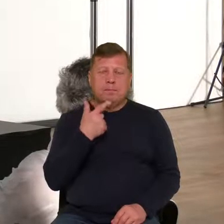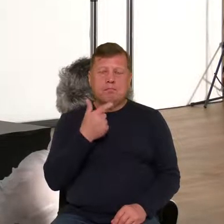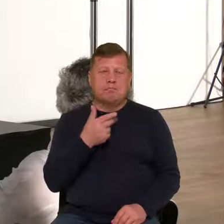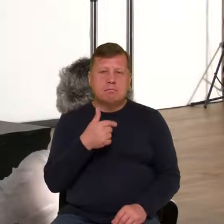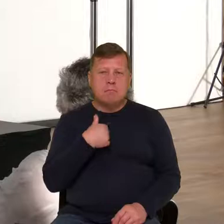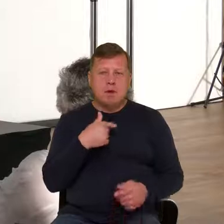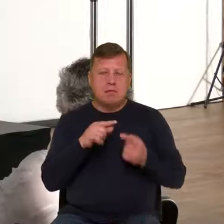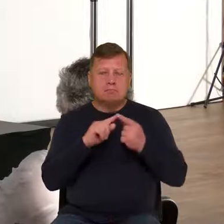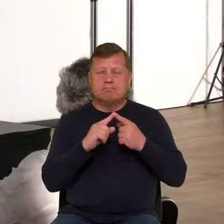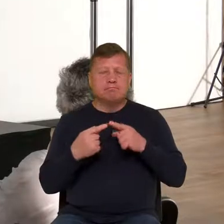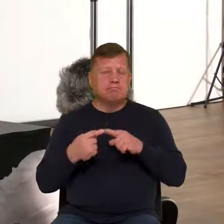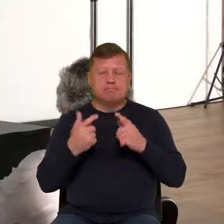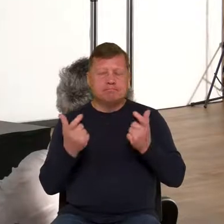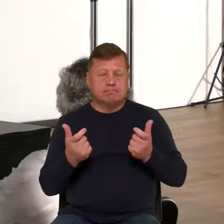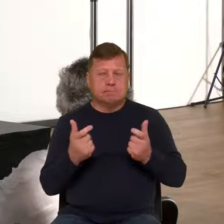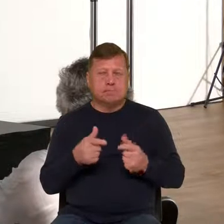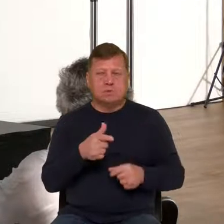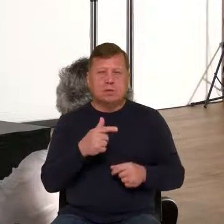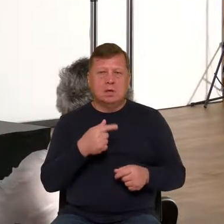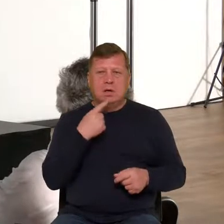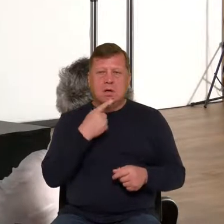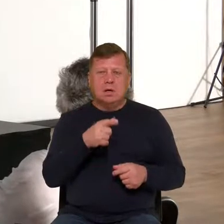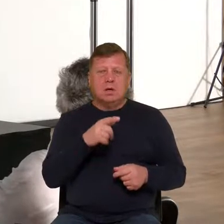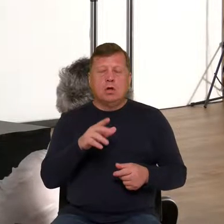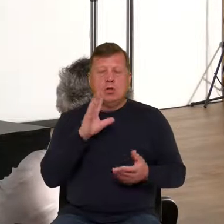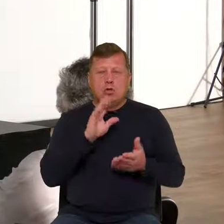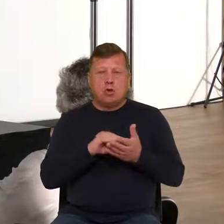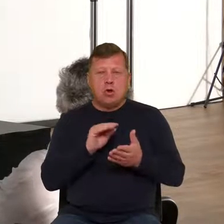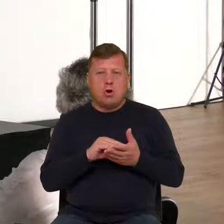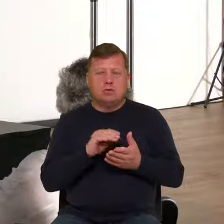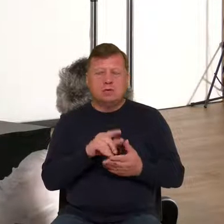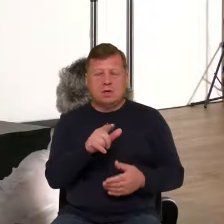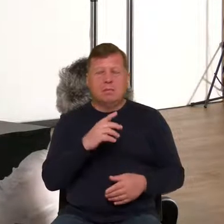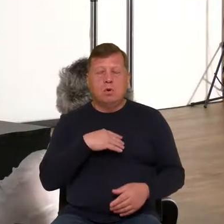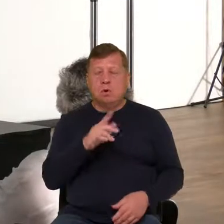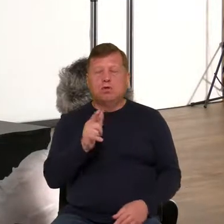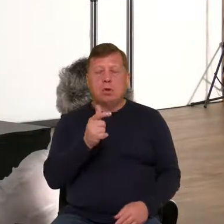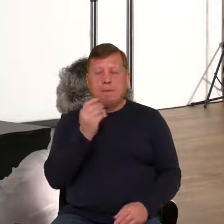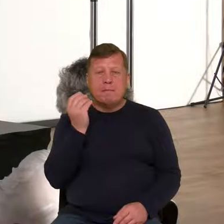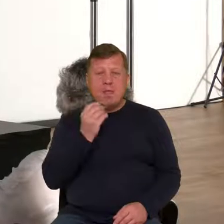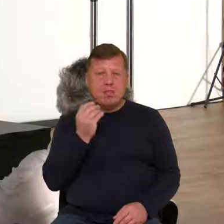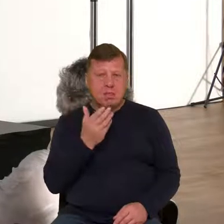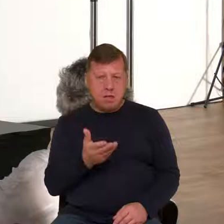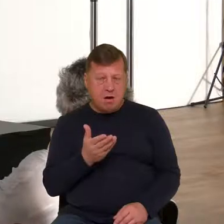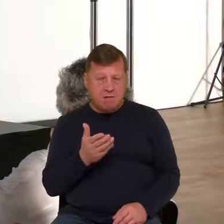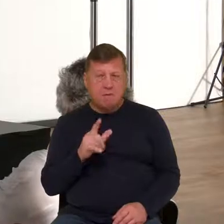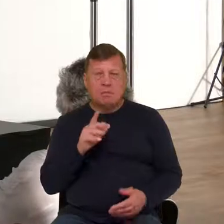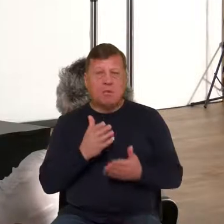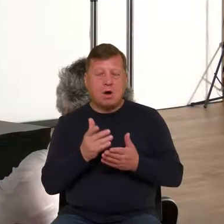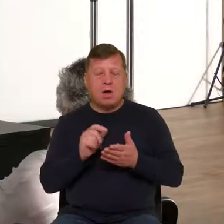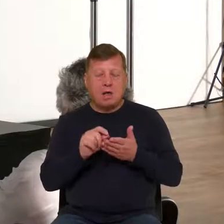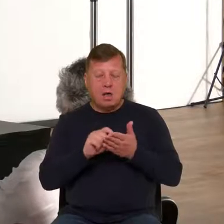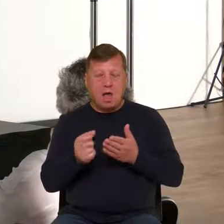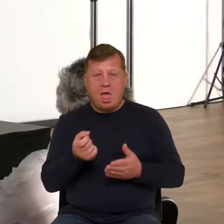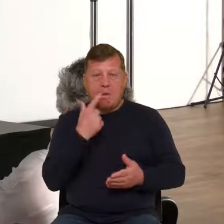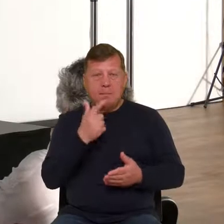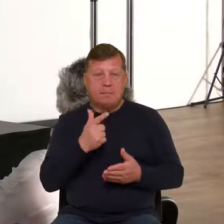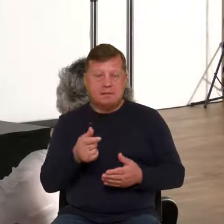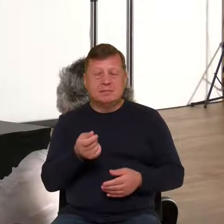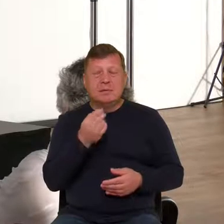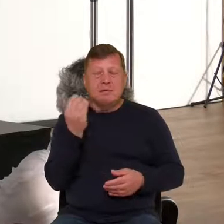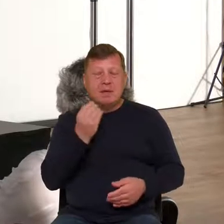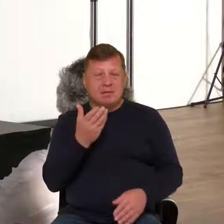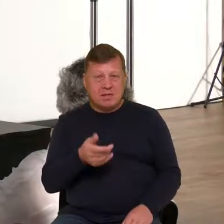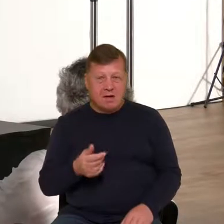mam takie zdanie, że smak tego doświadczenia był bardzo miętowy. Tak więc chciałem przekazać tą To